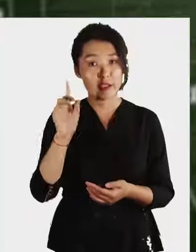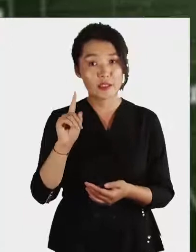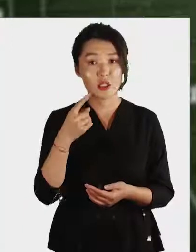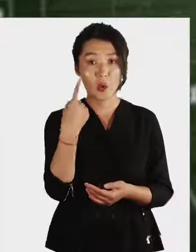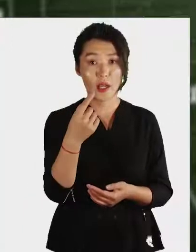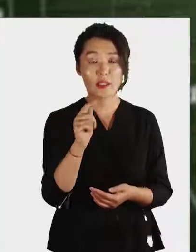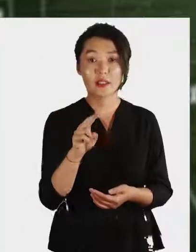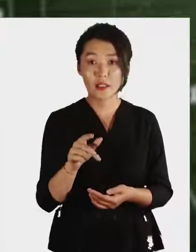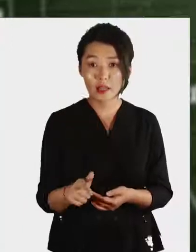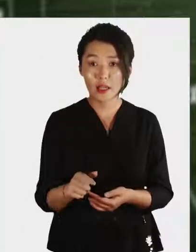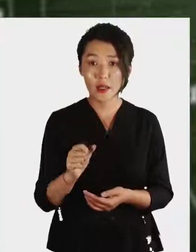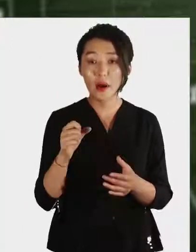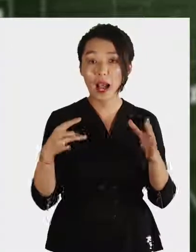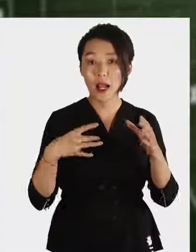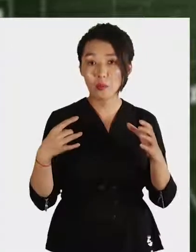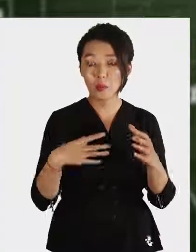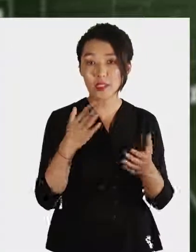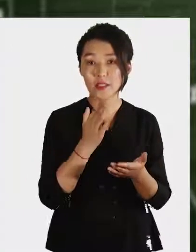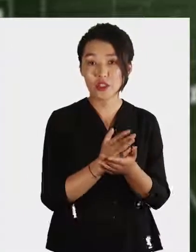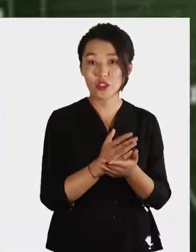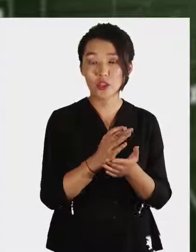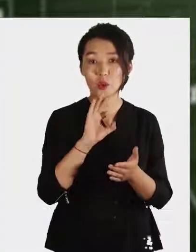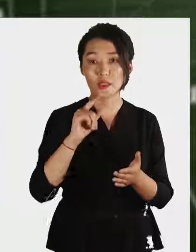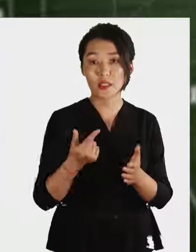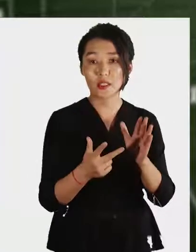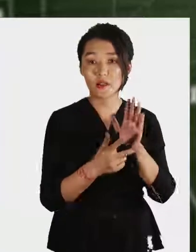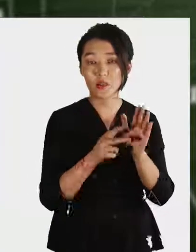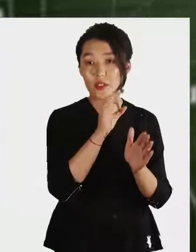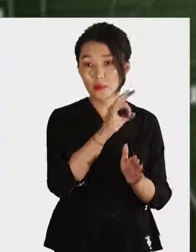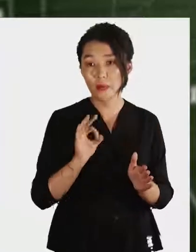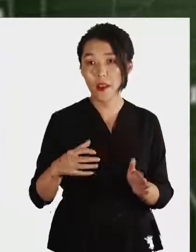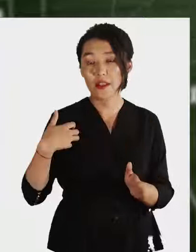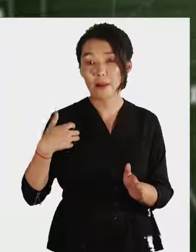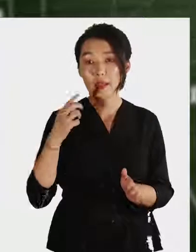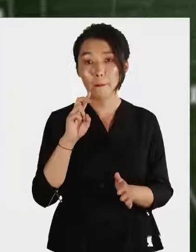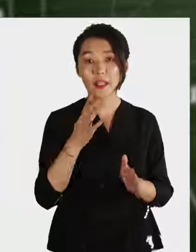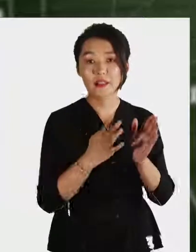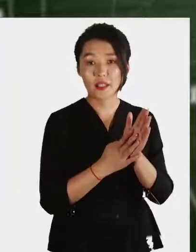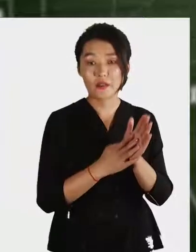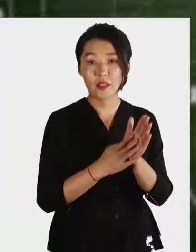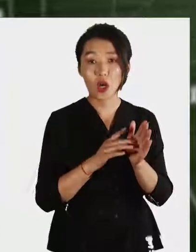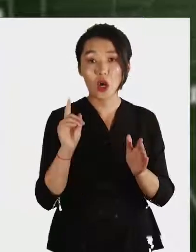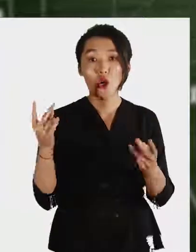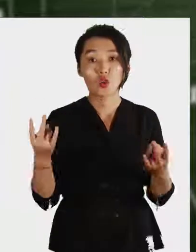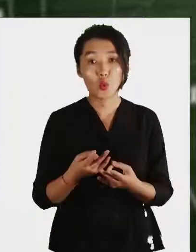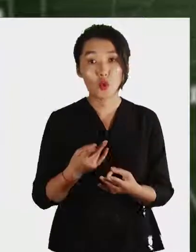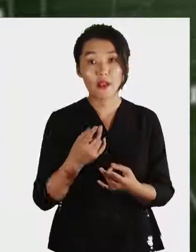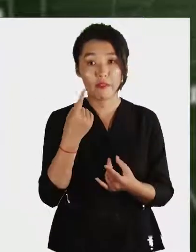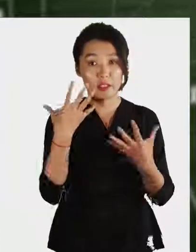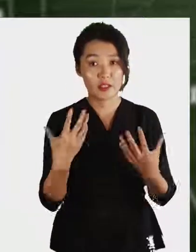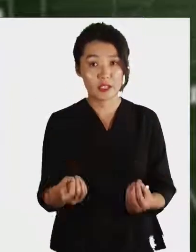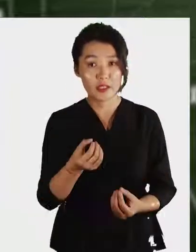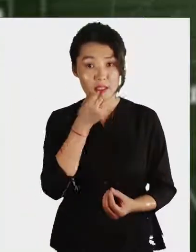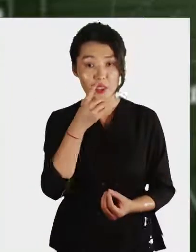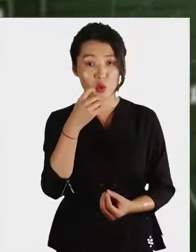Четвертая задача. Известно, что 1 килограмм арбуза содержит 0,8% витамина В9 и